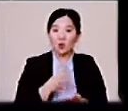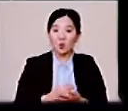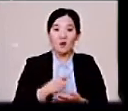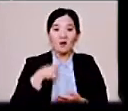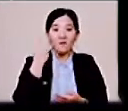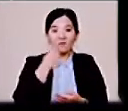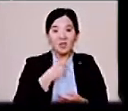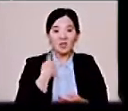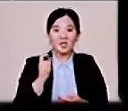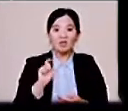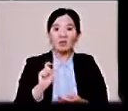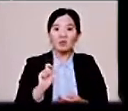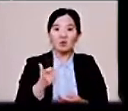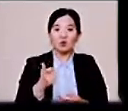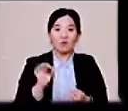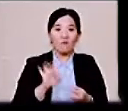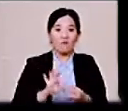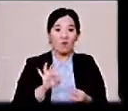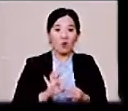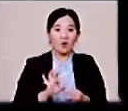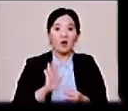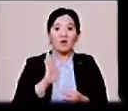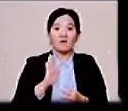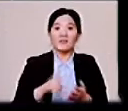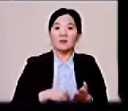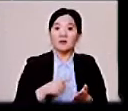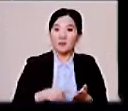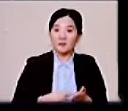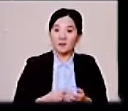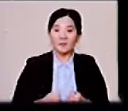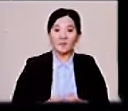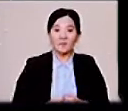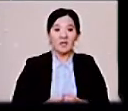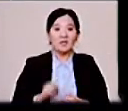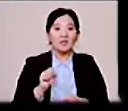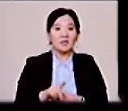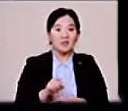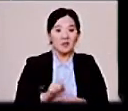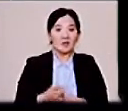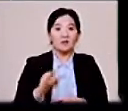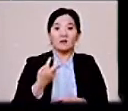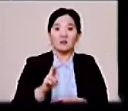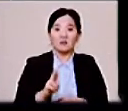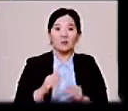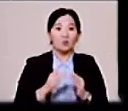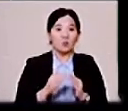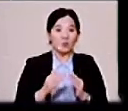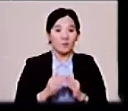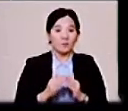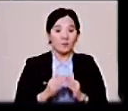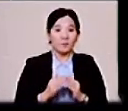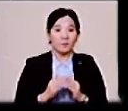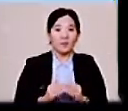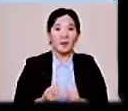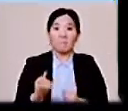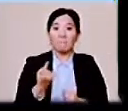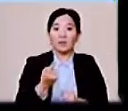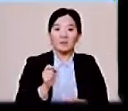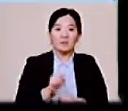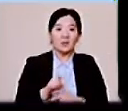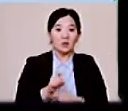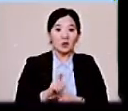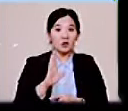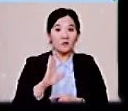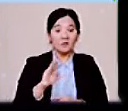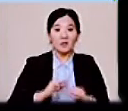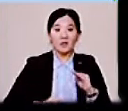виде химических формул в тетради. Задание на дом. Первая задачка. В